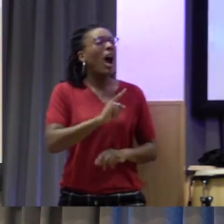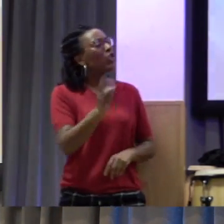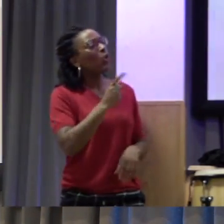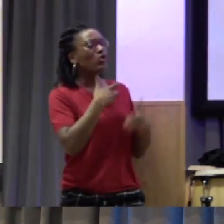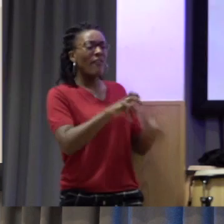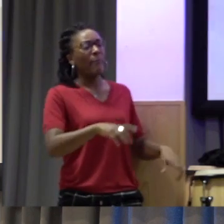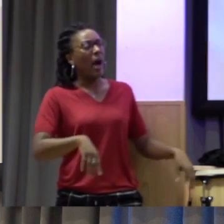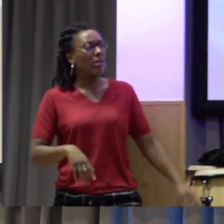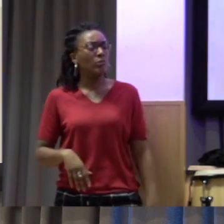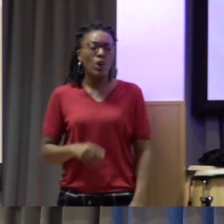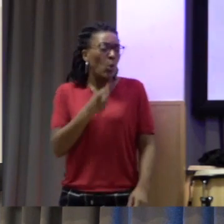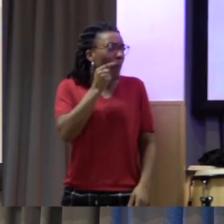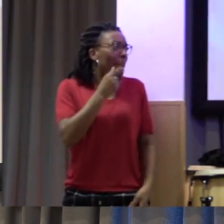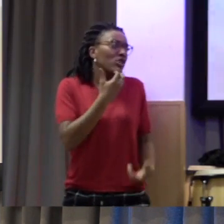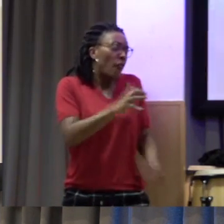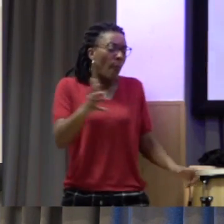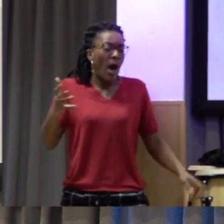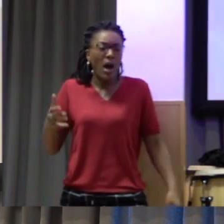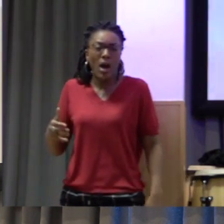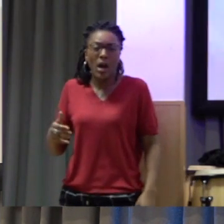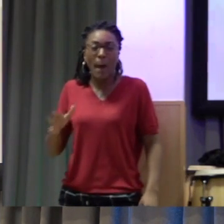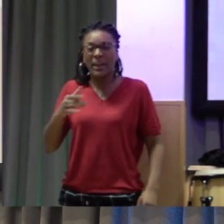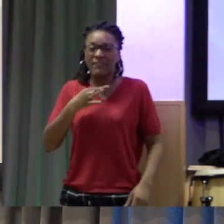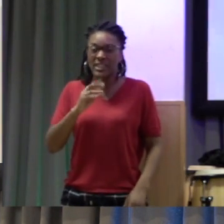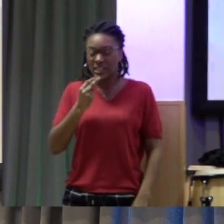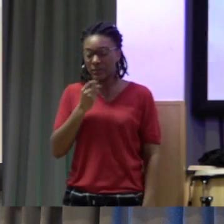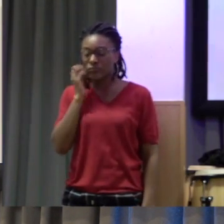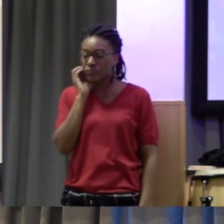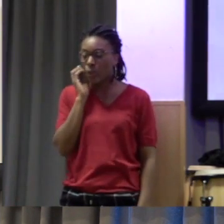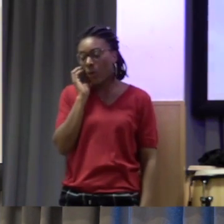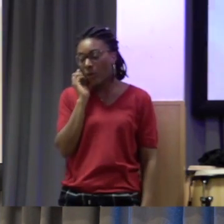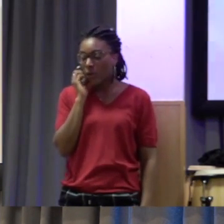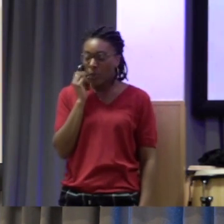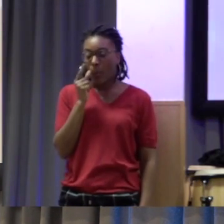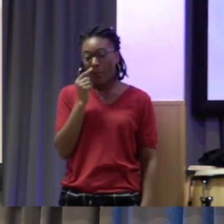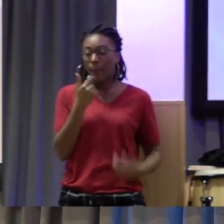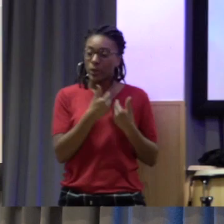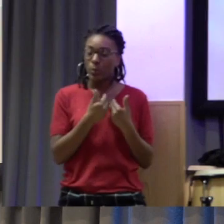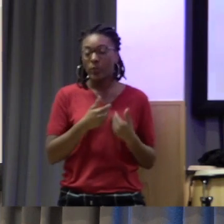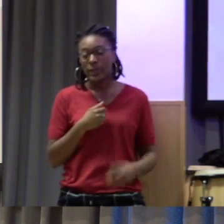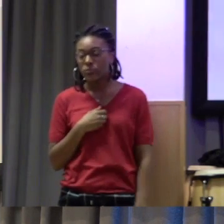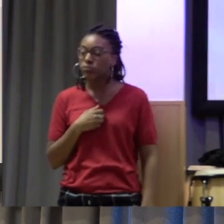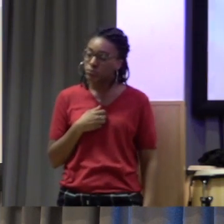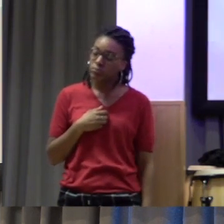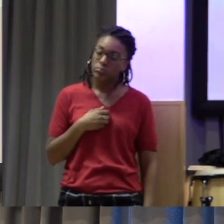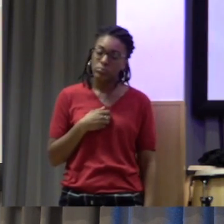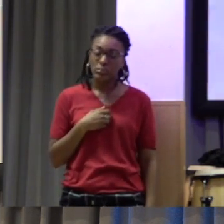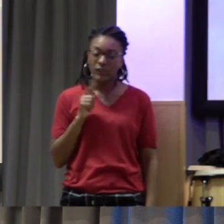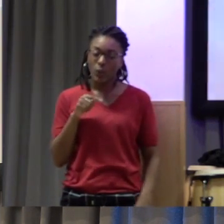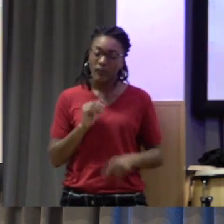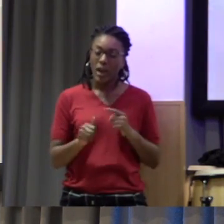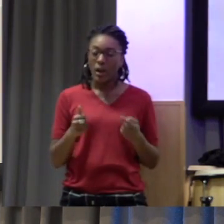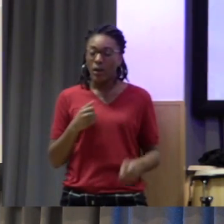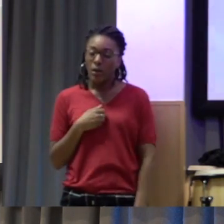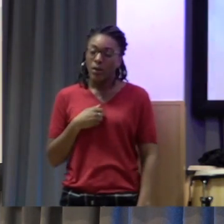Ok. Mais après, revenir en lui-même, il s'est dit, mais mon père m'a demandé de faire quelque chose. Par